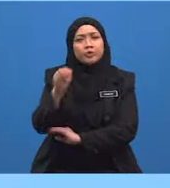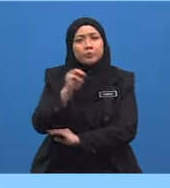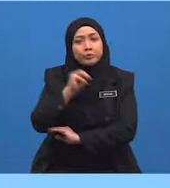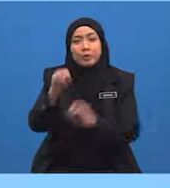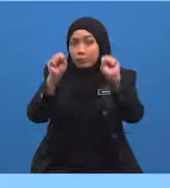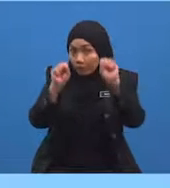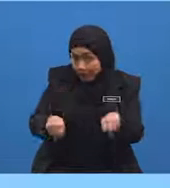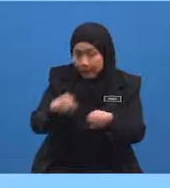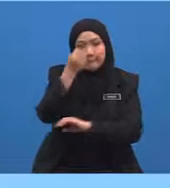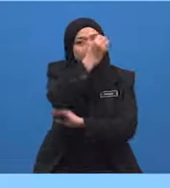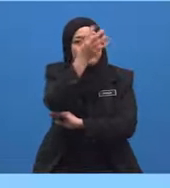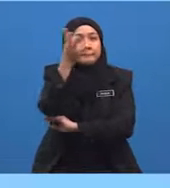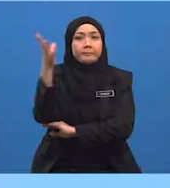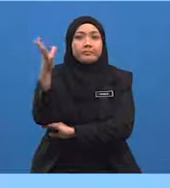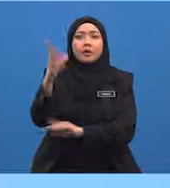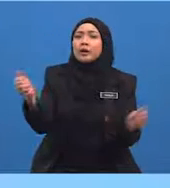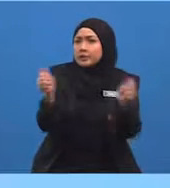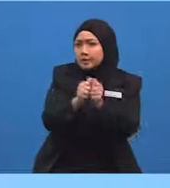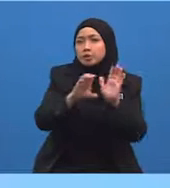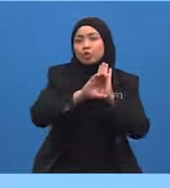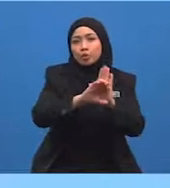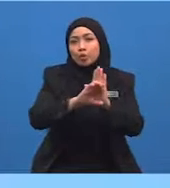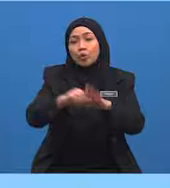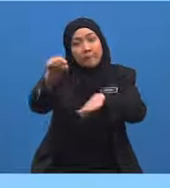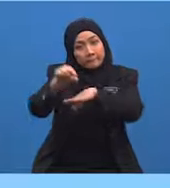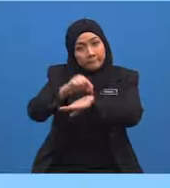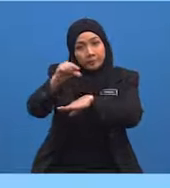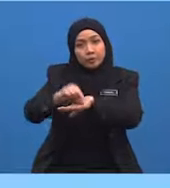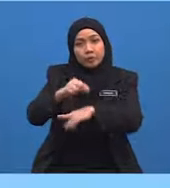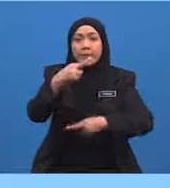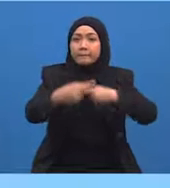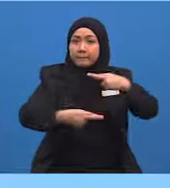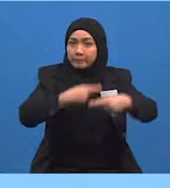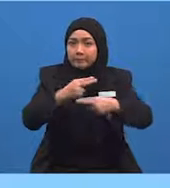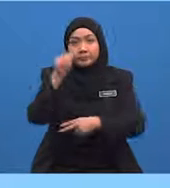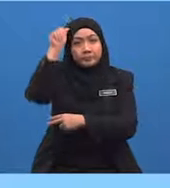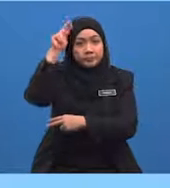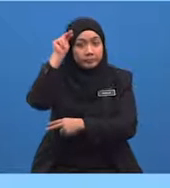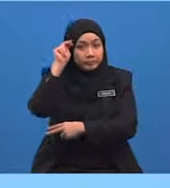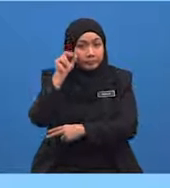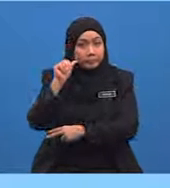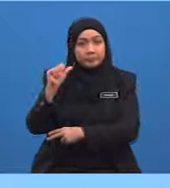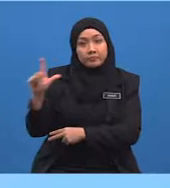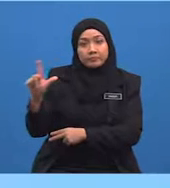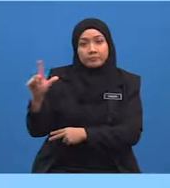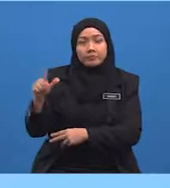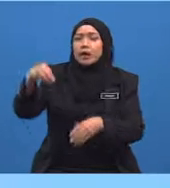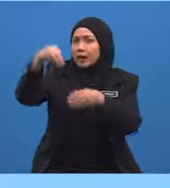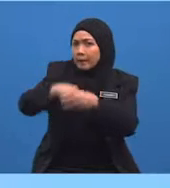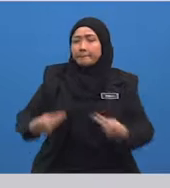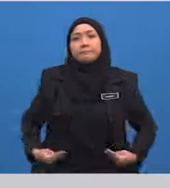boleh menerangkan dengan contoh penggunaan proses penetralan dalam kehidupan